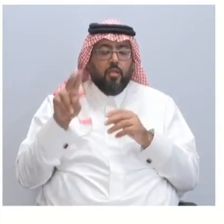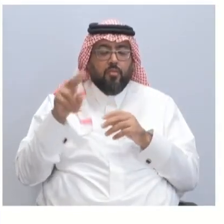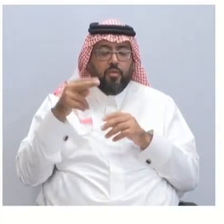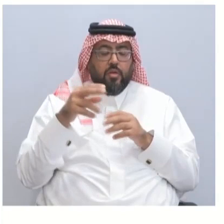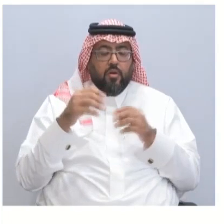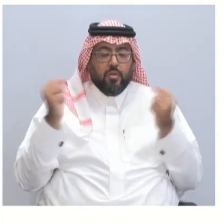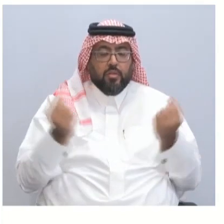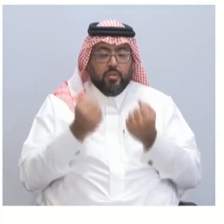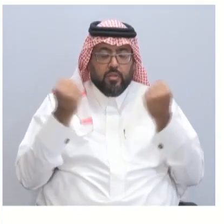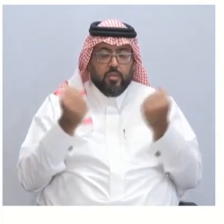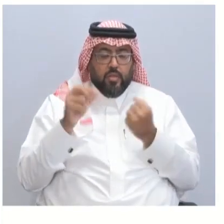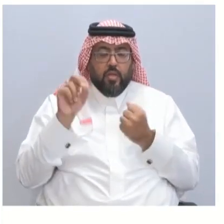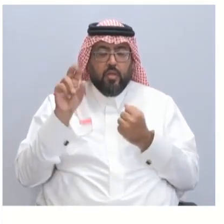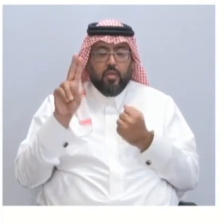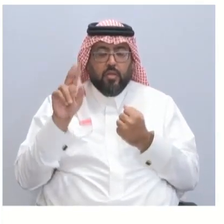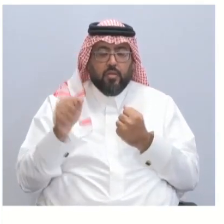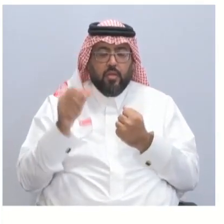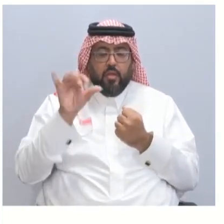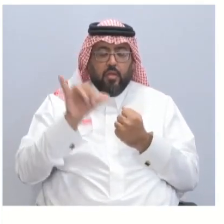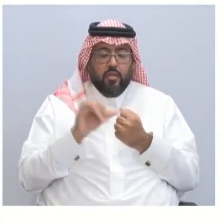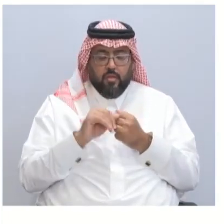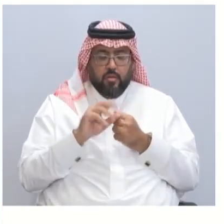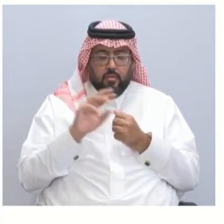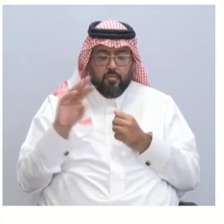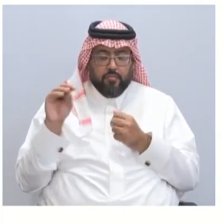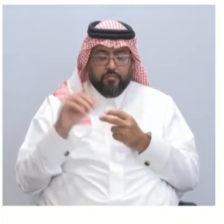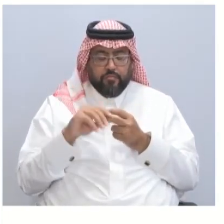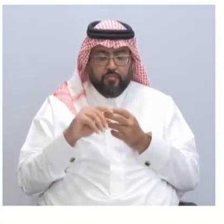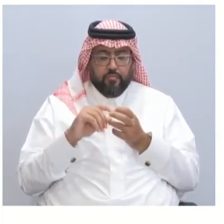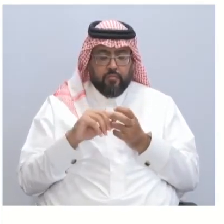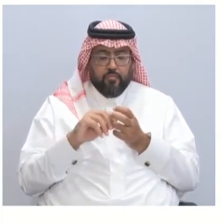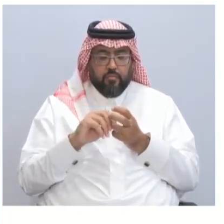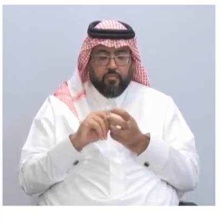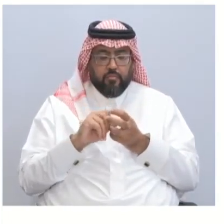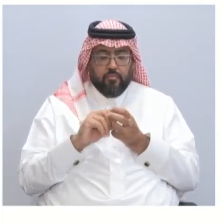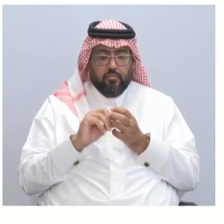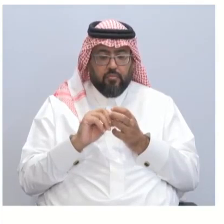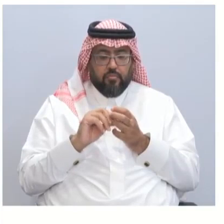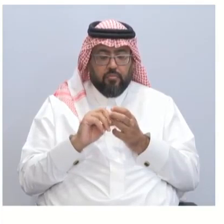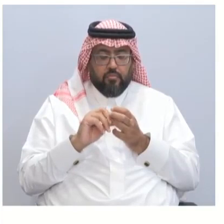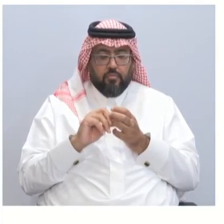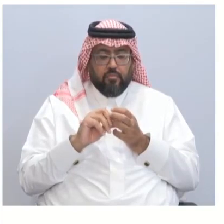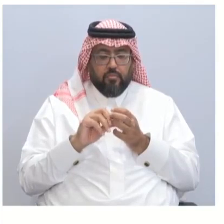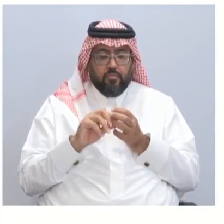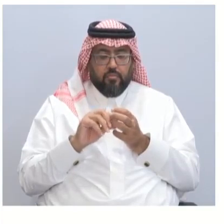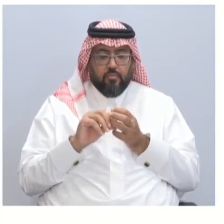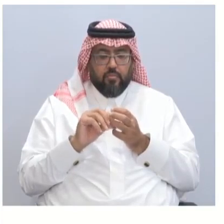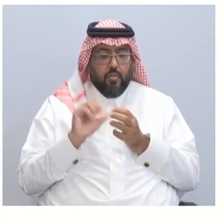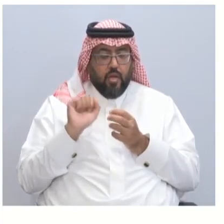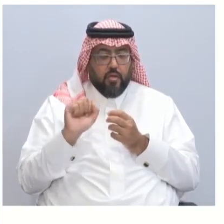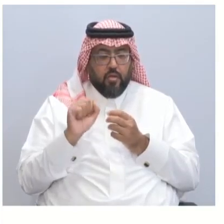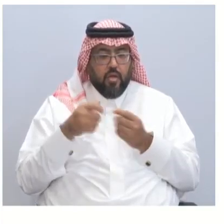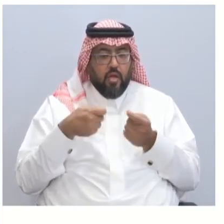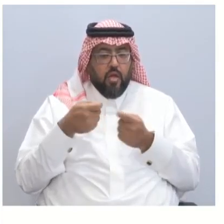والنشاط الاقتصادي يمثل سكان كان دول مجلس التعاون ودول الخليج العربي اهميه كبيره خاصه